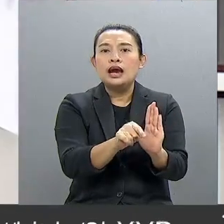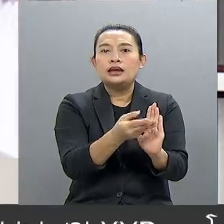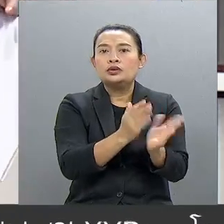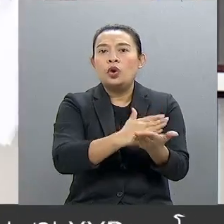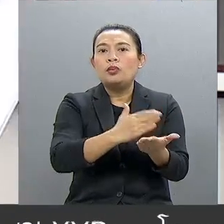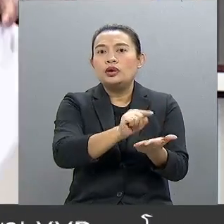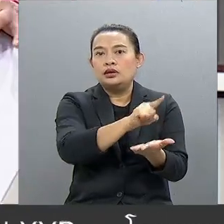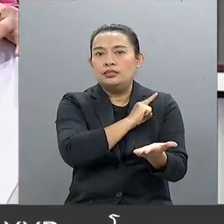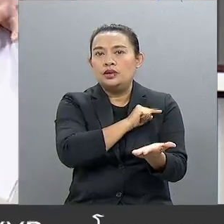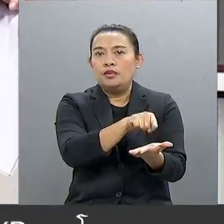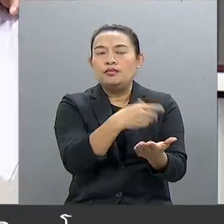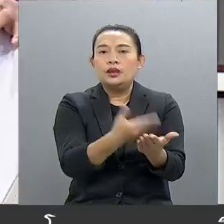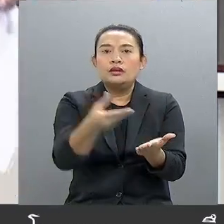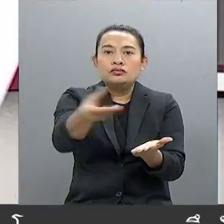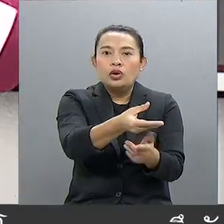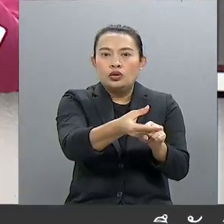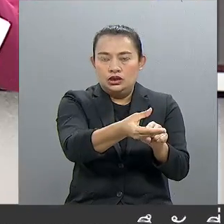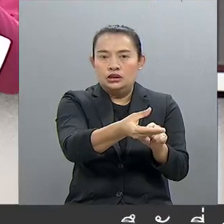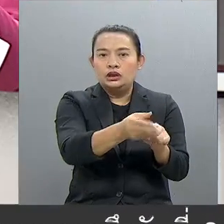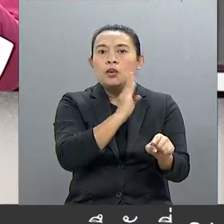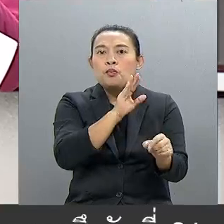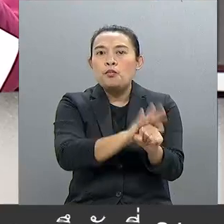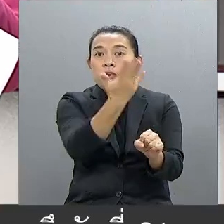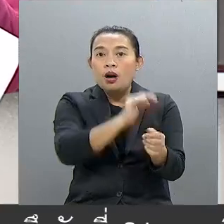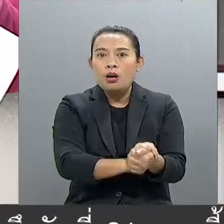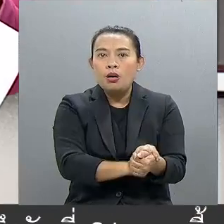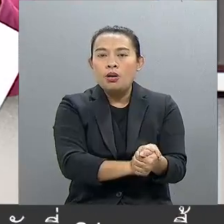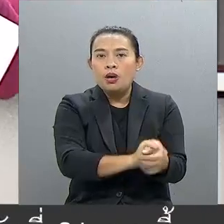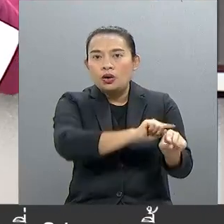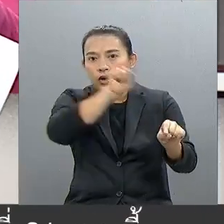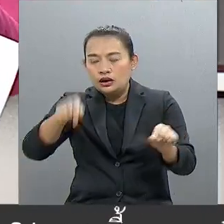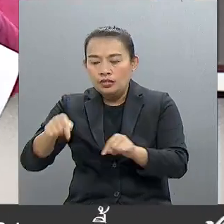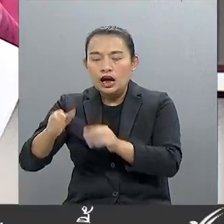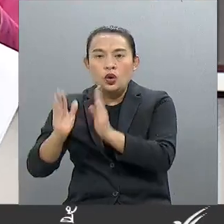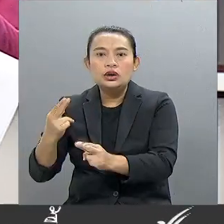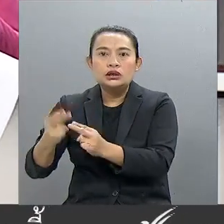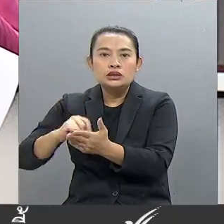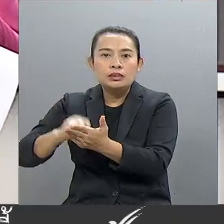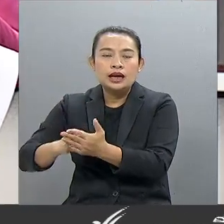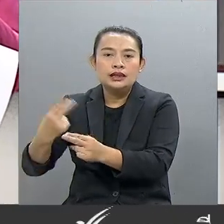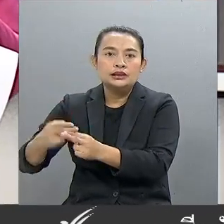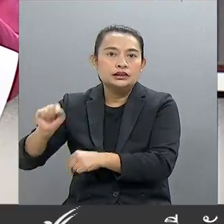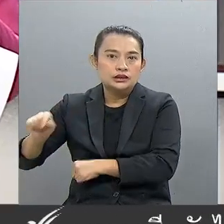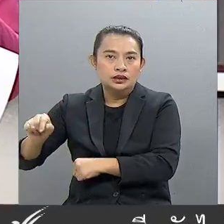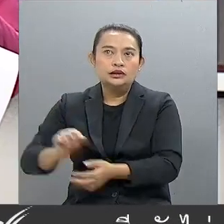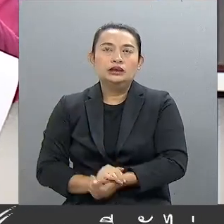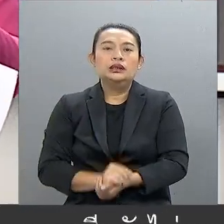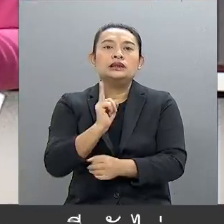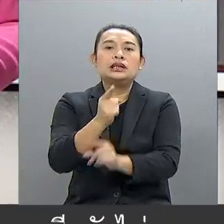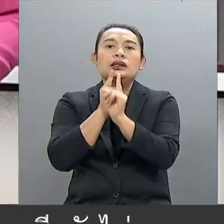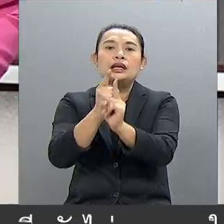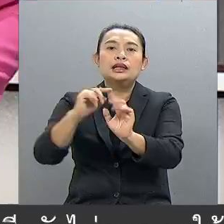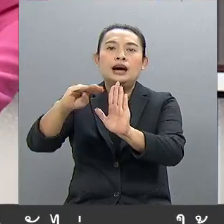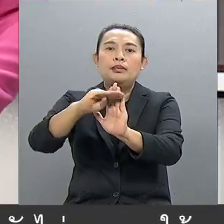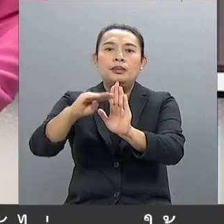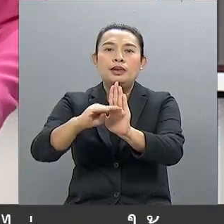ทรัพย์สินนั้นมาใช้ถ้าไม่พอค่อยมาถึงผู้ค้ำประกันนะคะจริงๆแล้วจะเป็นลักษณะแบบนี้ตามขั้นตอนนะคะ